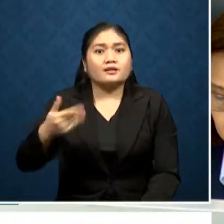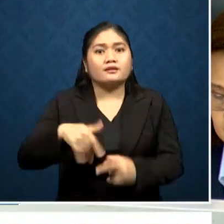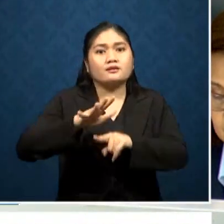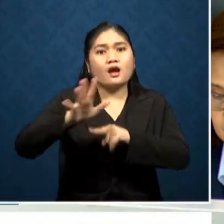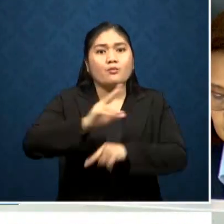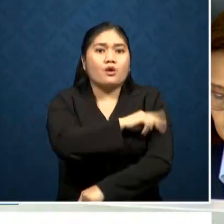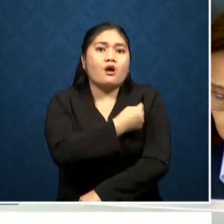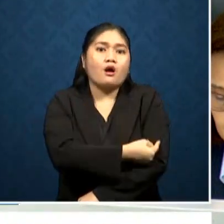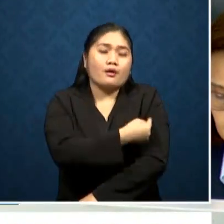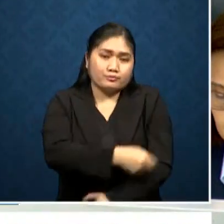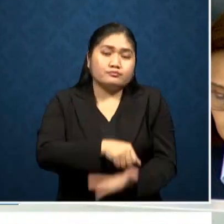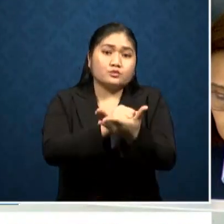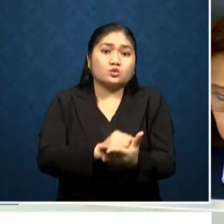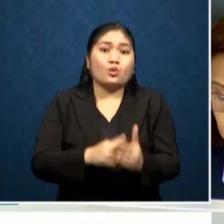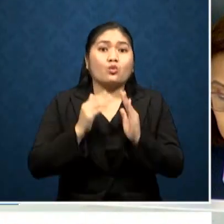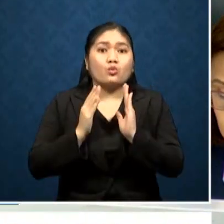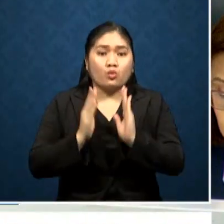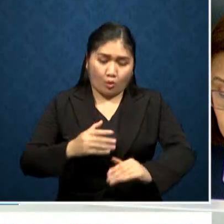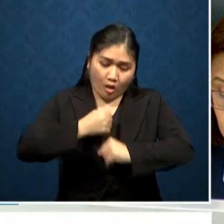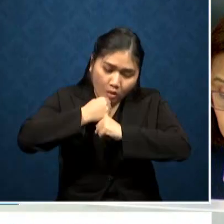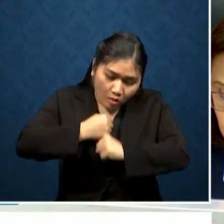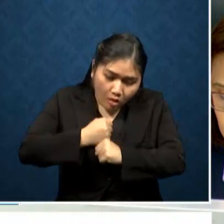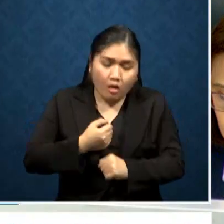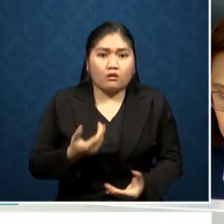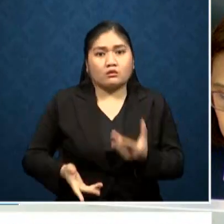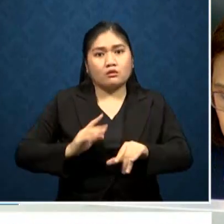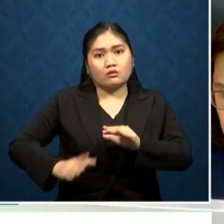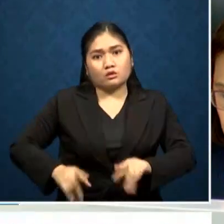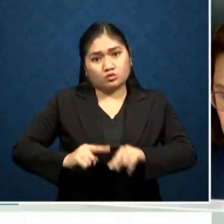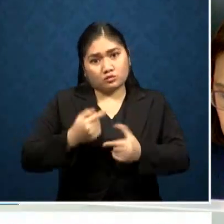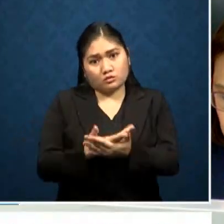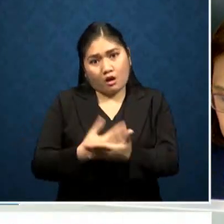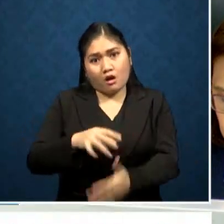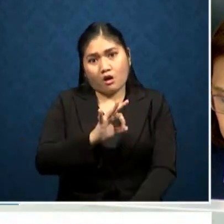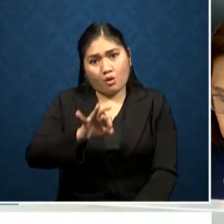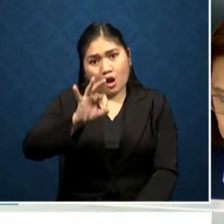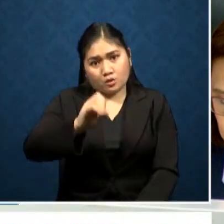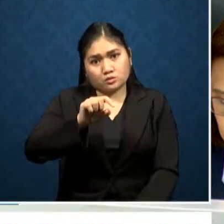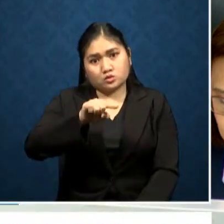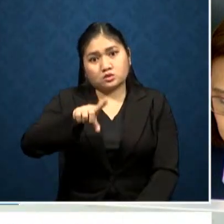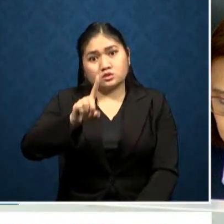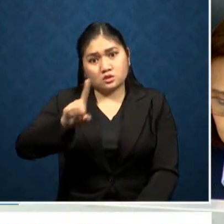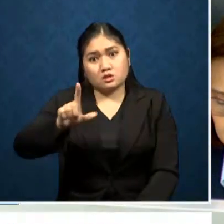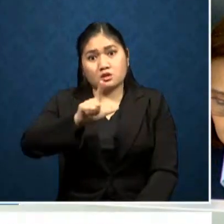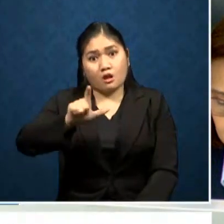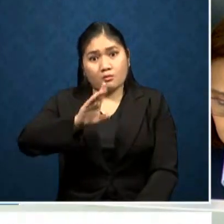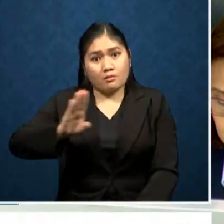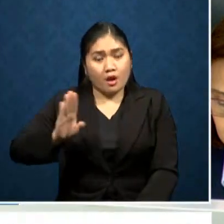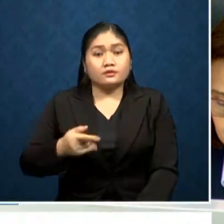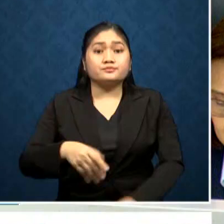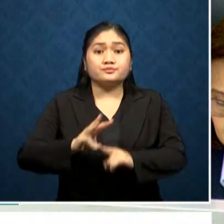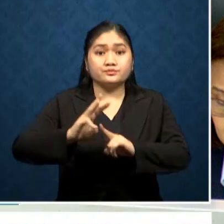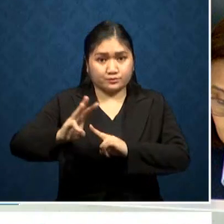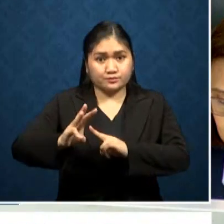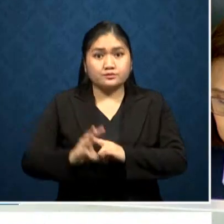ศุสำหรัผู้สูงอัญุและผู้ทมภาวะพ่งภิ apparatจำนวนเงิน 990.11 1 ลานบาทหน่ที่